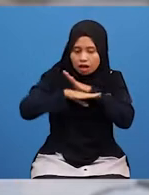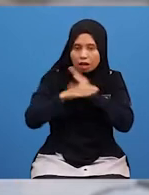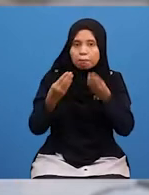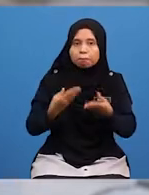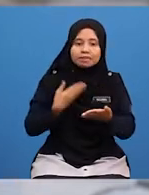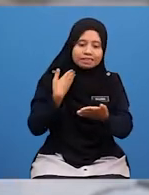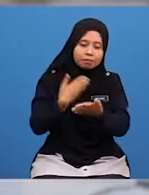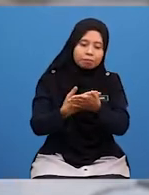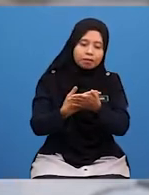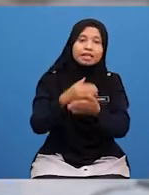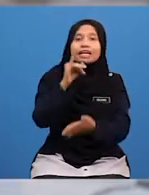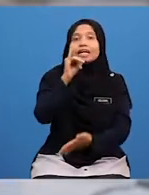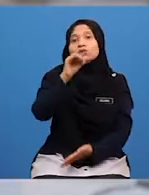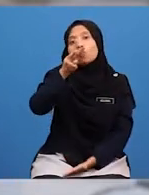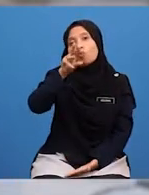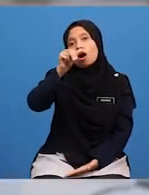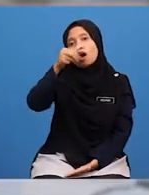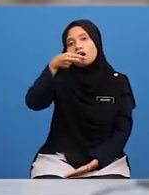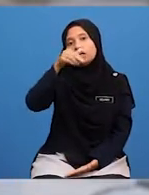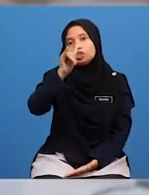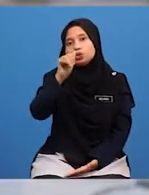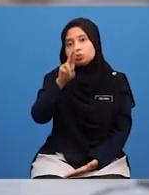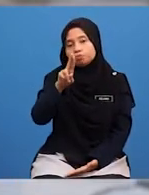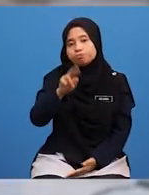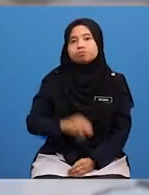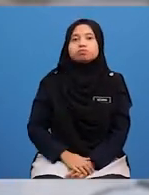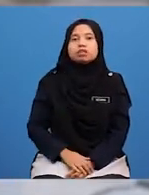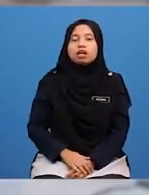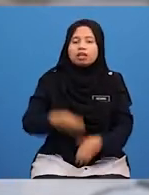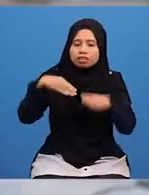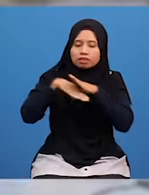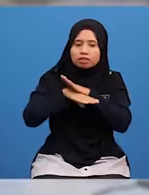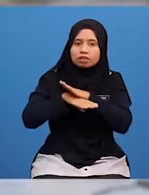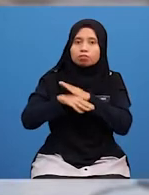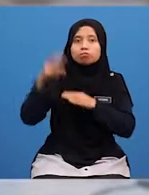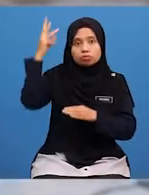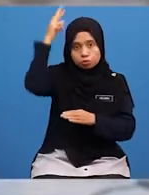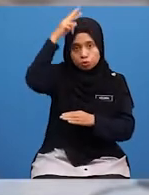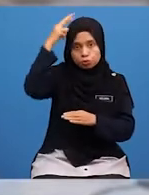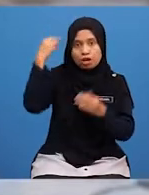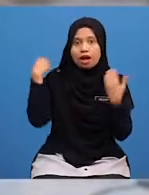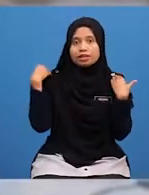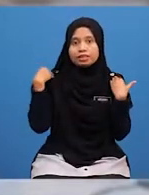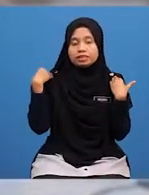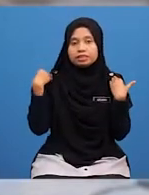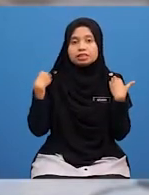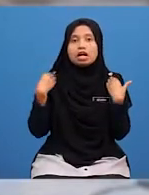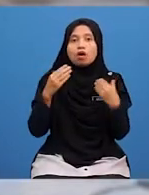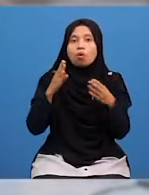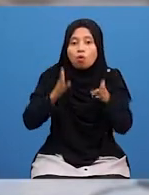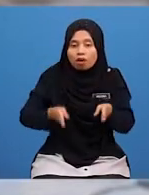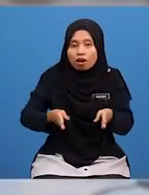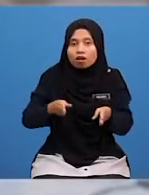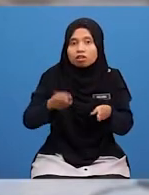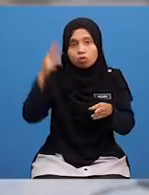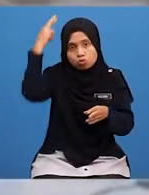dalam menyampaikan wahyu. Seterusnya, di kalangan para rasul terdapat beberapa